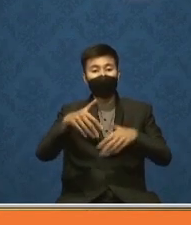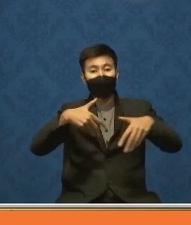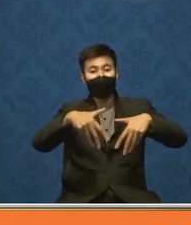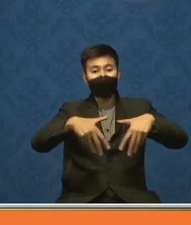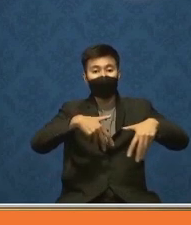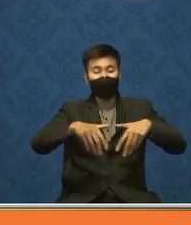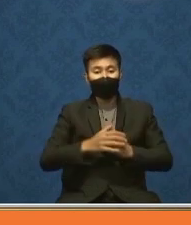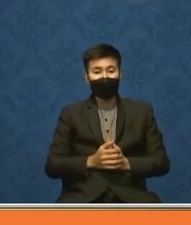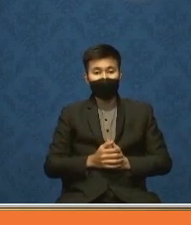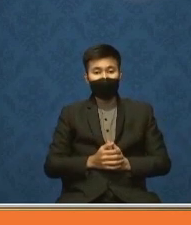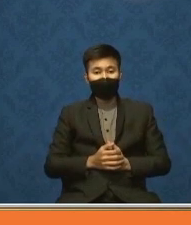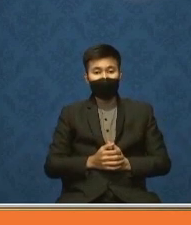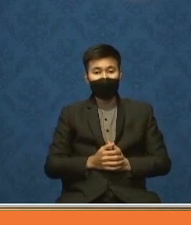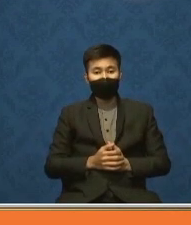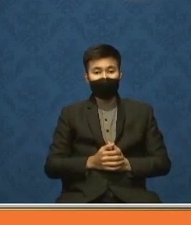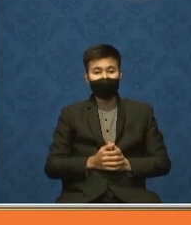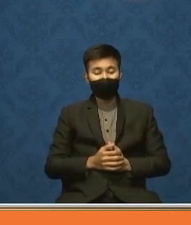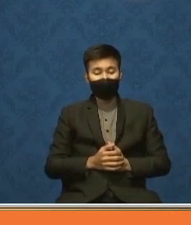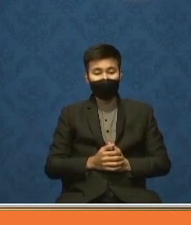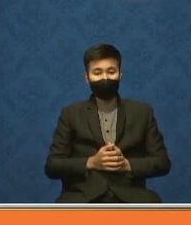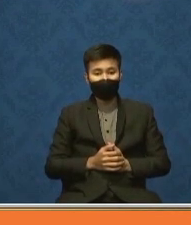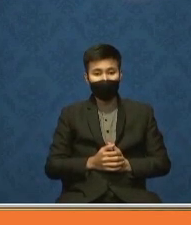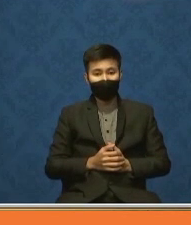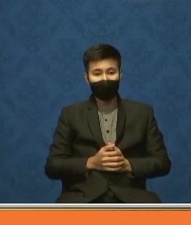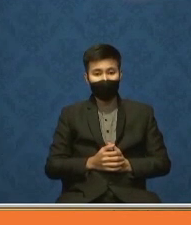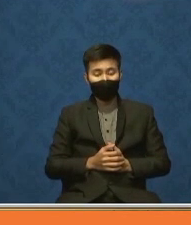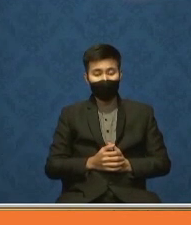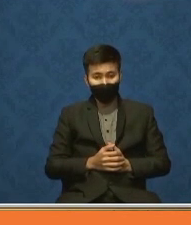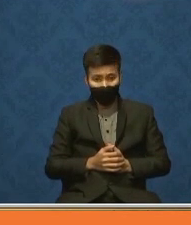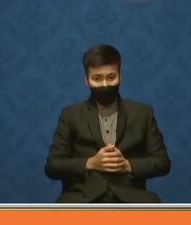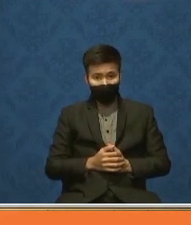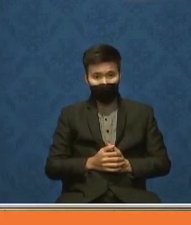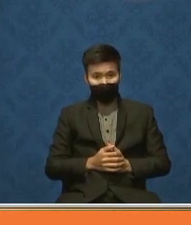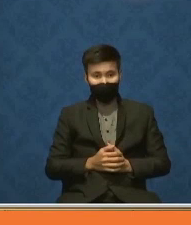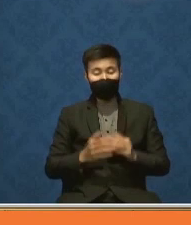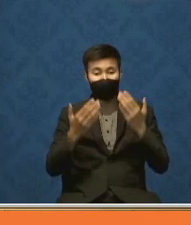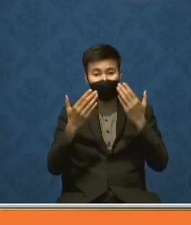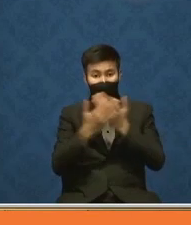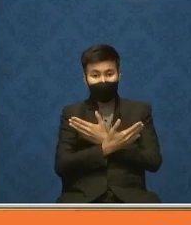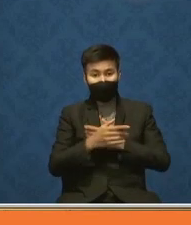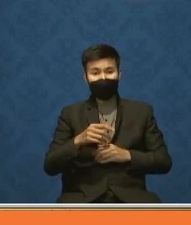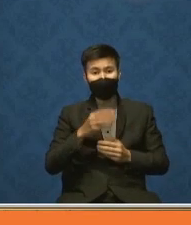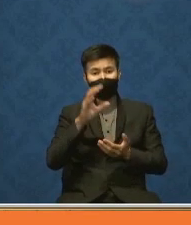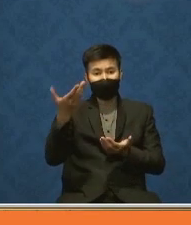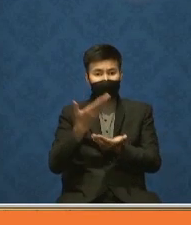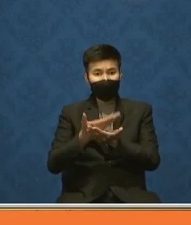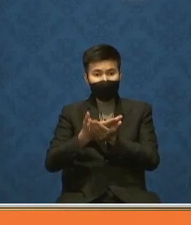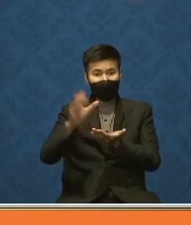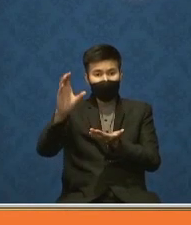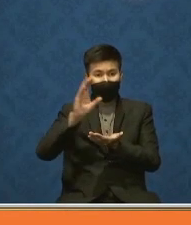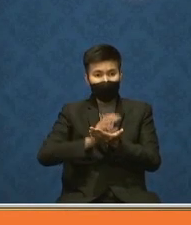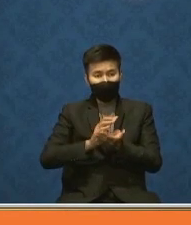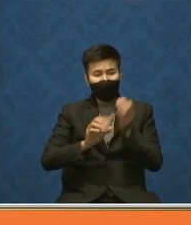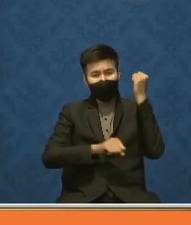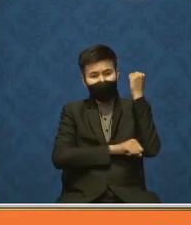ถ้ากล่าวโดยสรุปครับข้อเสนองบประมาณของก้าวไกลของเราคือเปลี่ยนงบประมาณจากสวัสดิการอนาถา